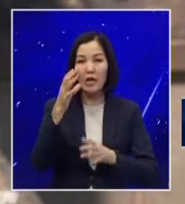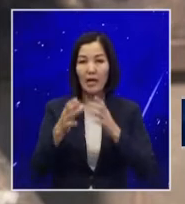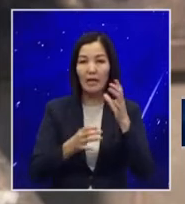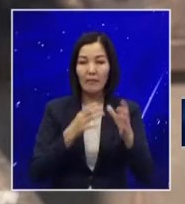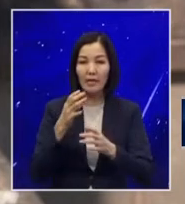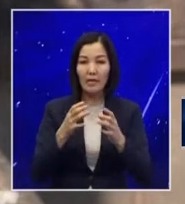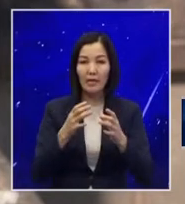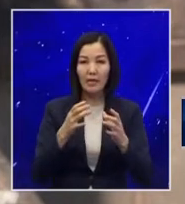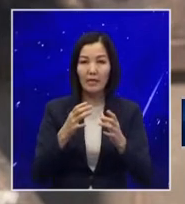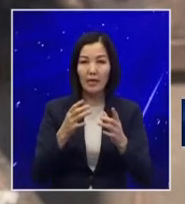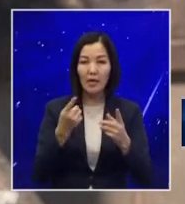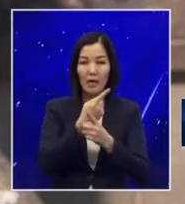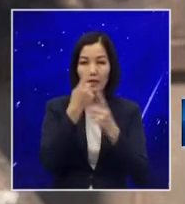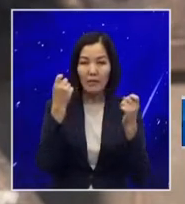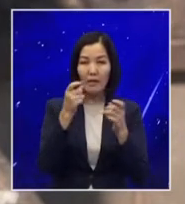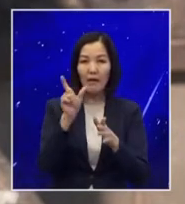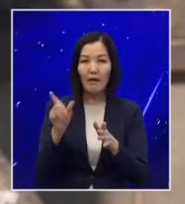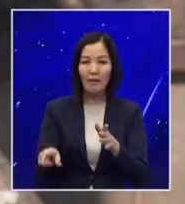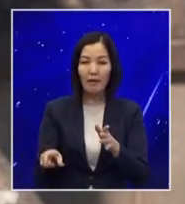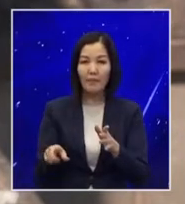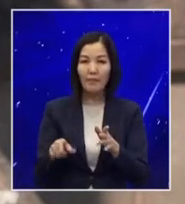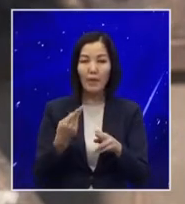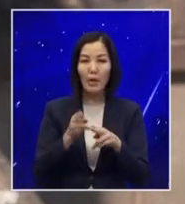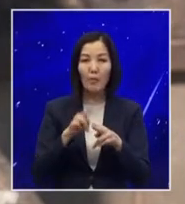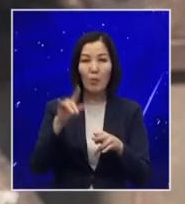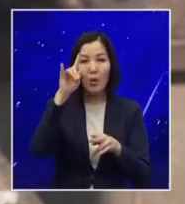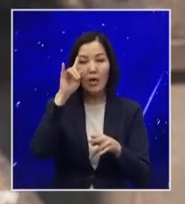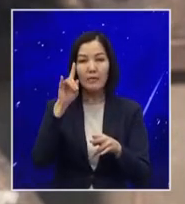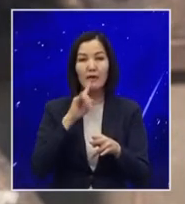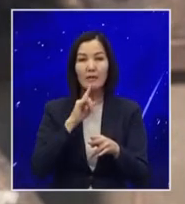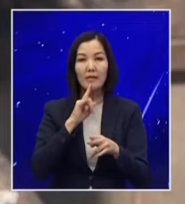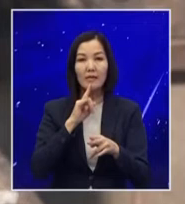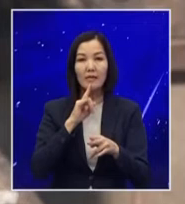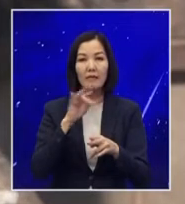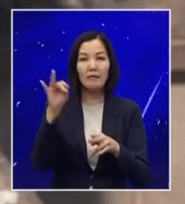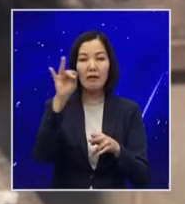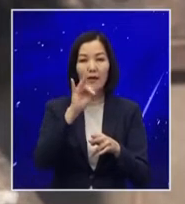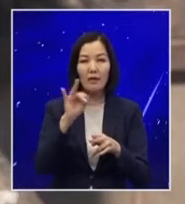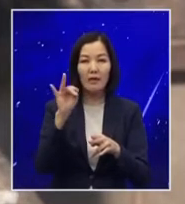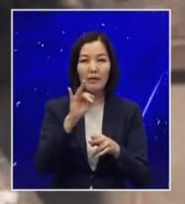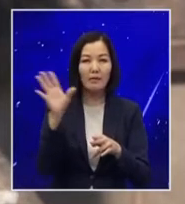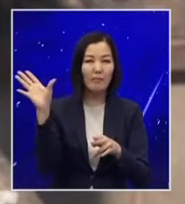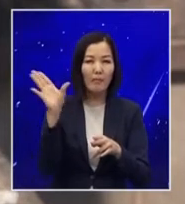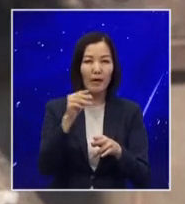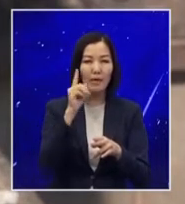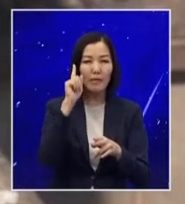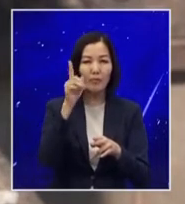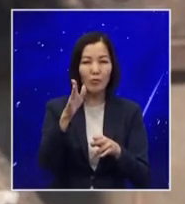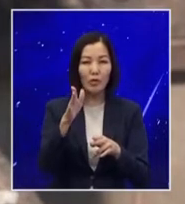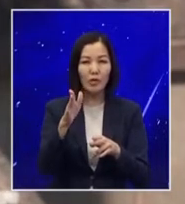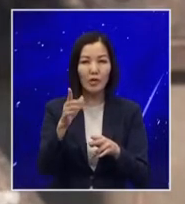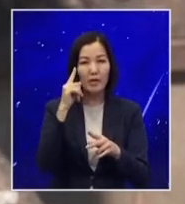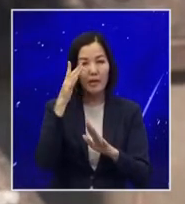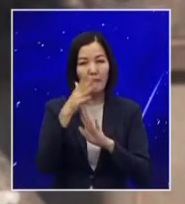дегедегі кемеңгер. Ол қазақтың жан дүниесінің тұңғиығына бойлаған дара тұлға.